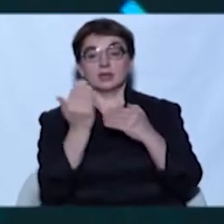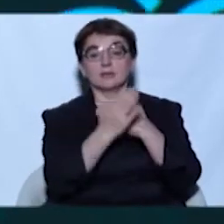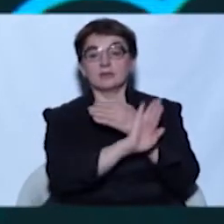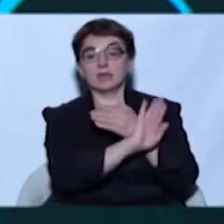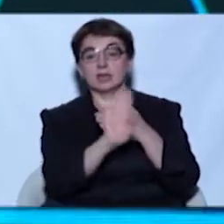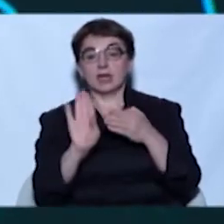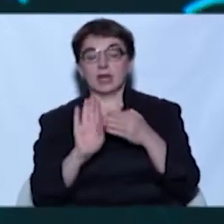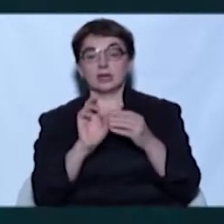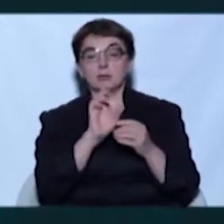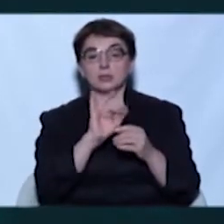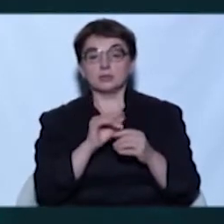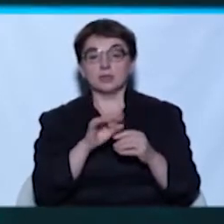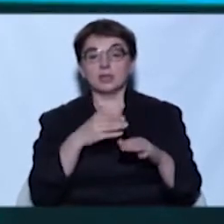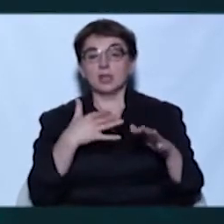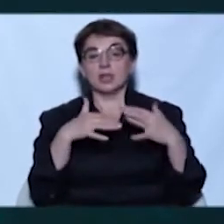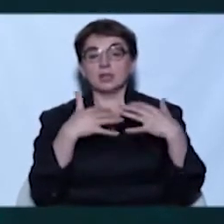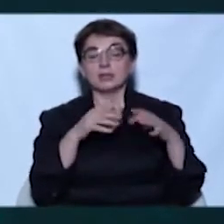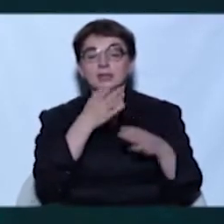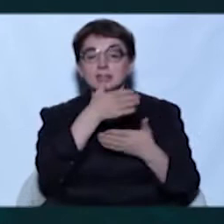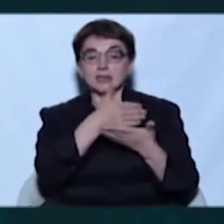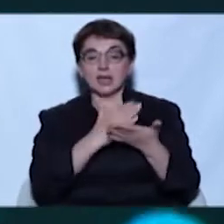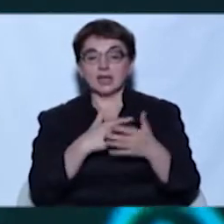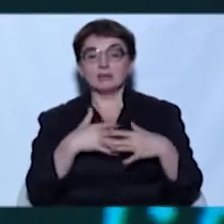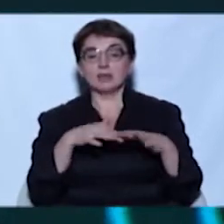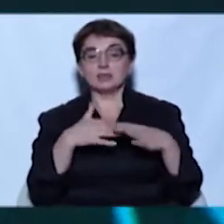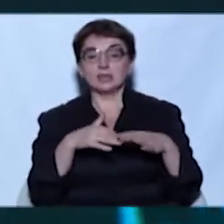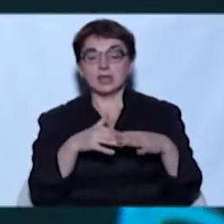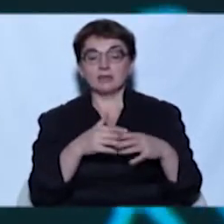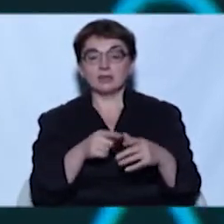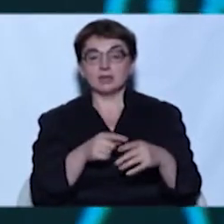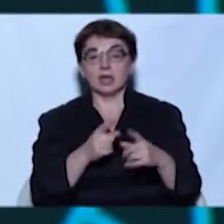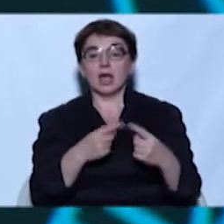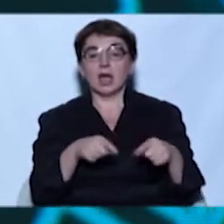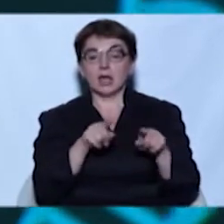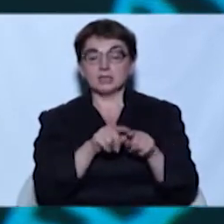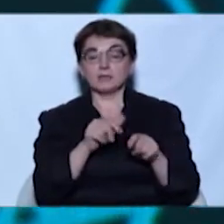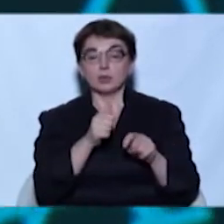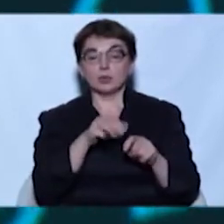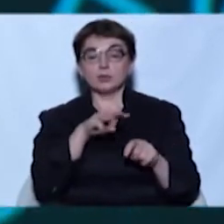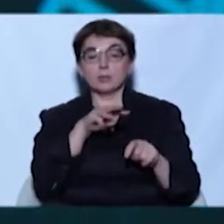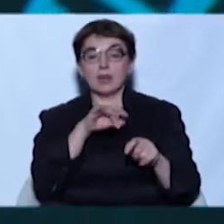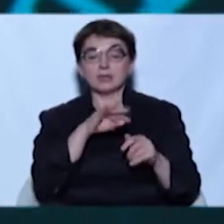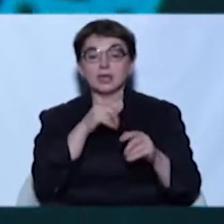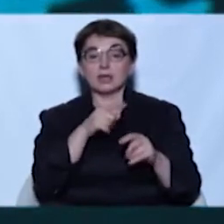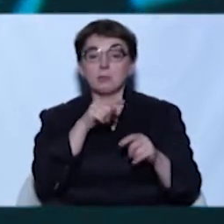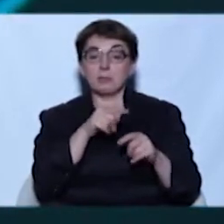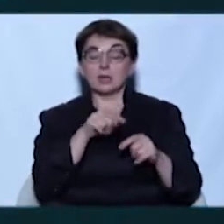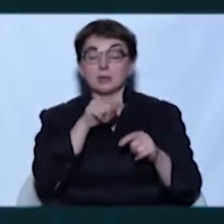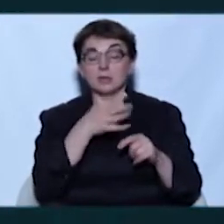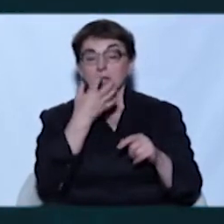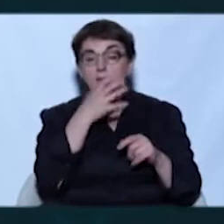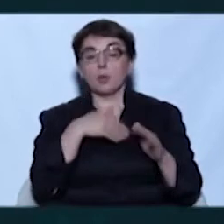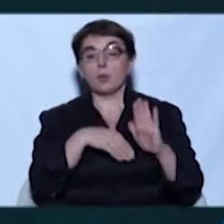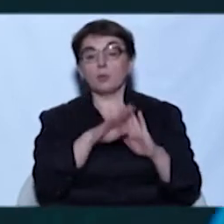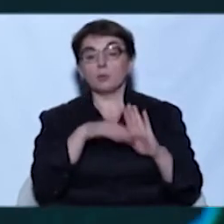წოდებული, თხევად, ნახევრად თხევადია, ისეთივე როგორიც მანტია. ოღონდ მისი ტემპერატურა ბევრად მეტია,